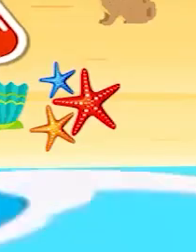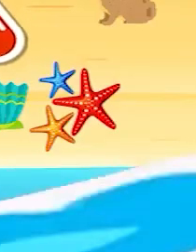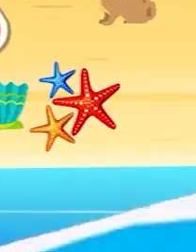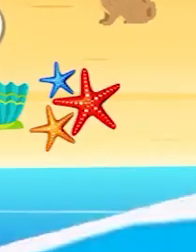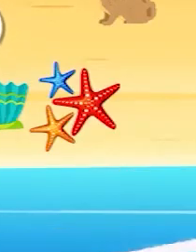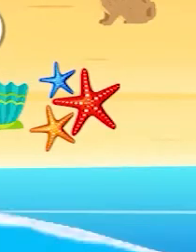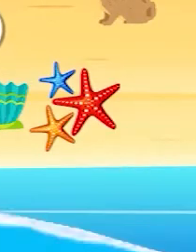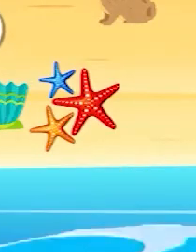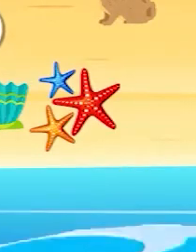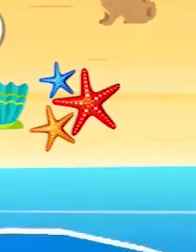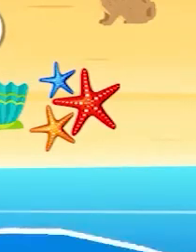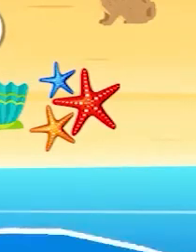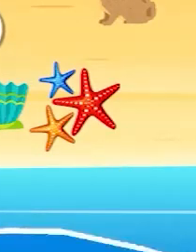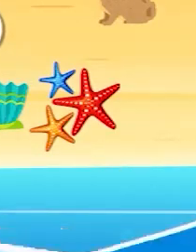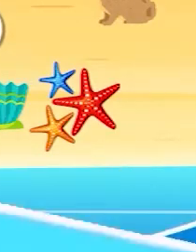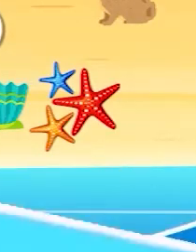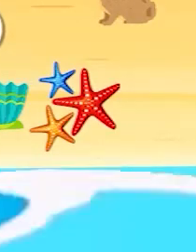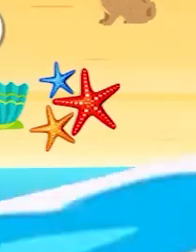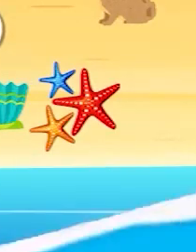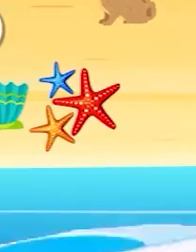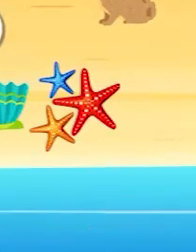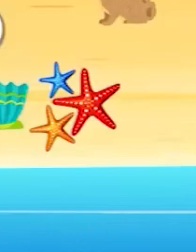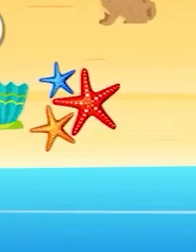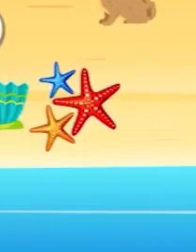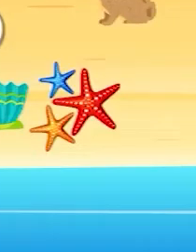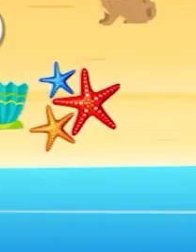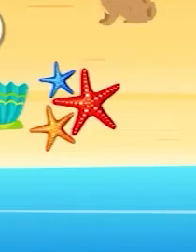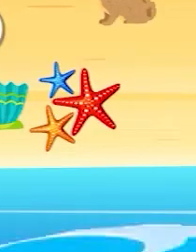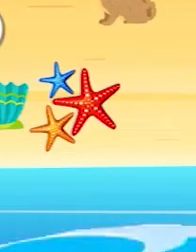The Adventures of Shen and Sha.